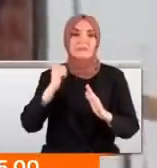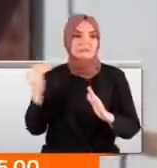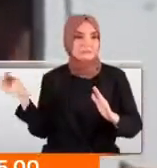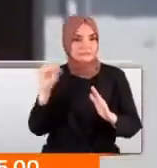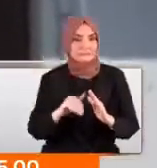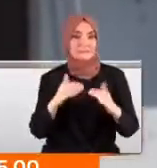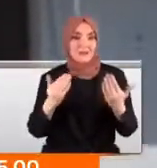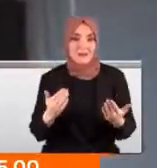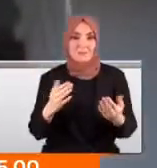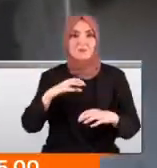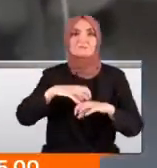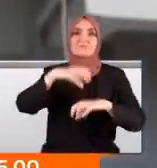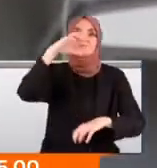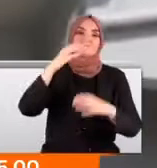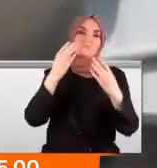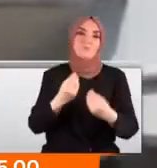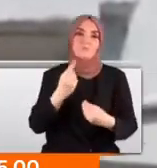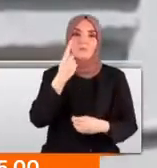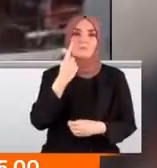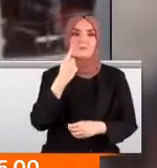katta yaşamaya başladı.